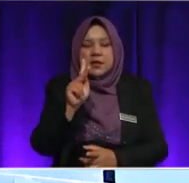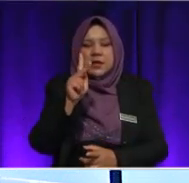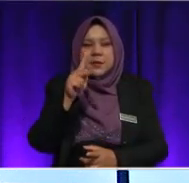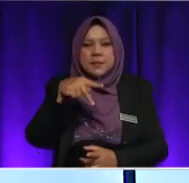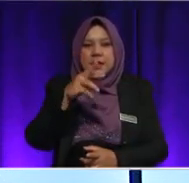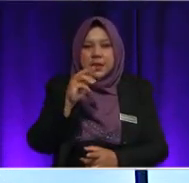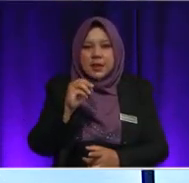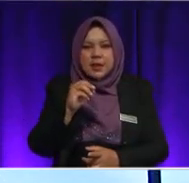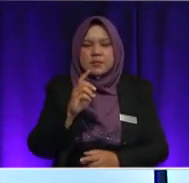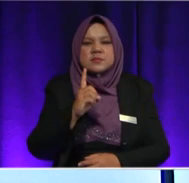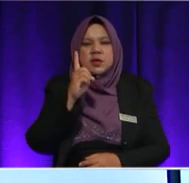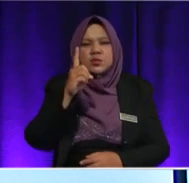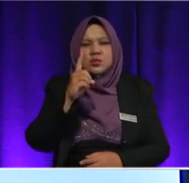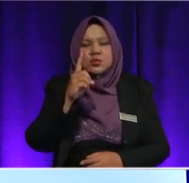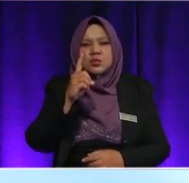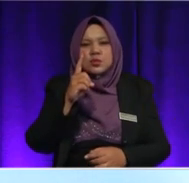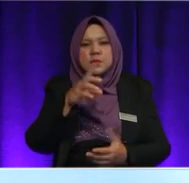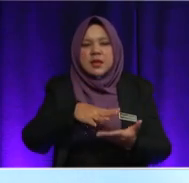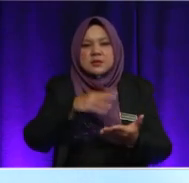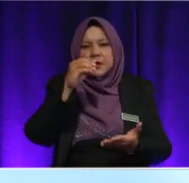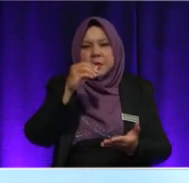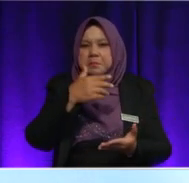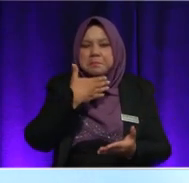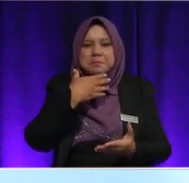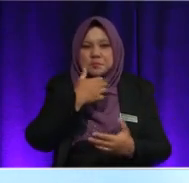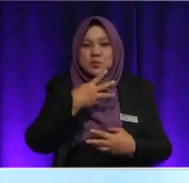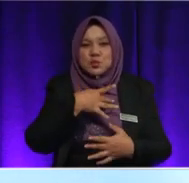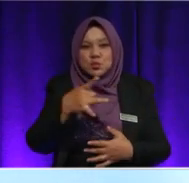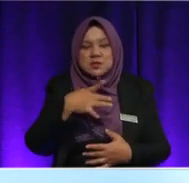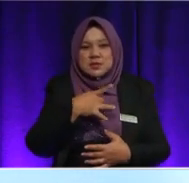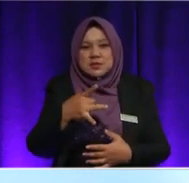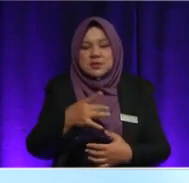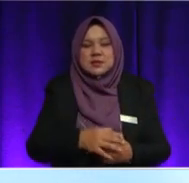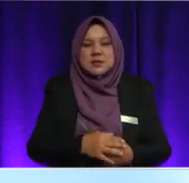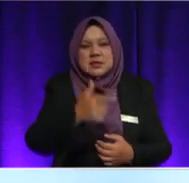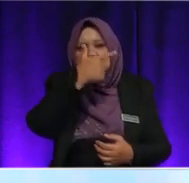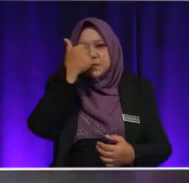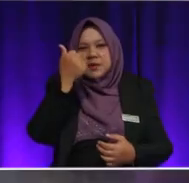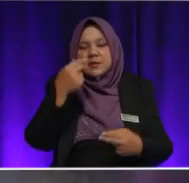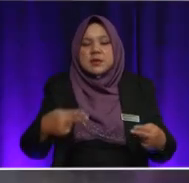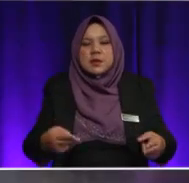satu mata pelajarannya cukup seminar yaitu mata pelajaran geografi sebab itu